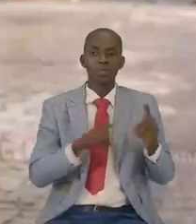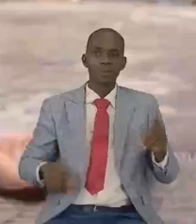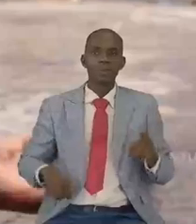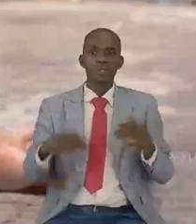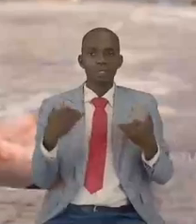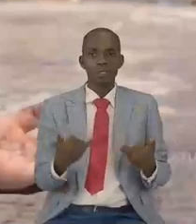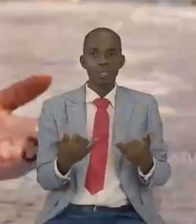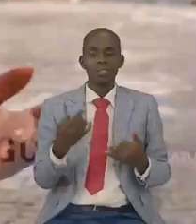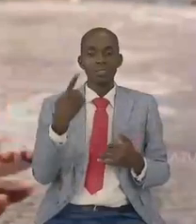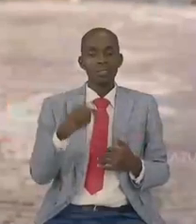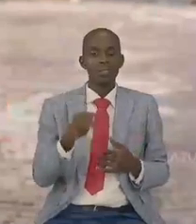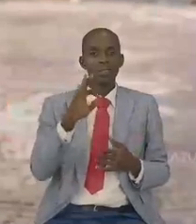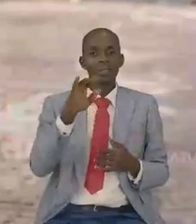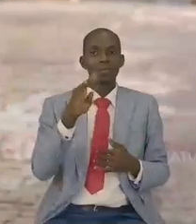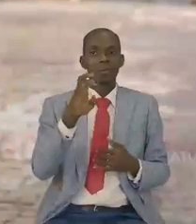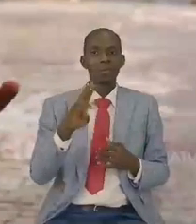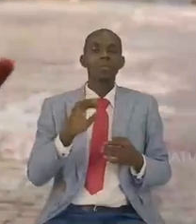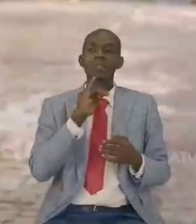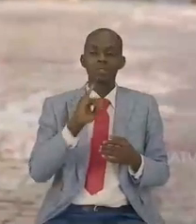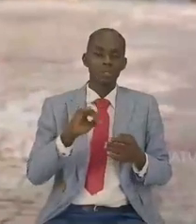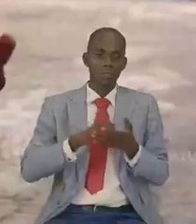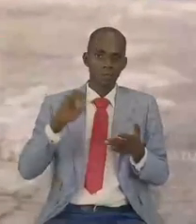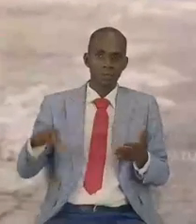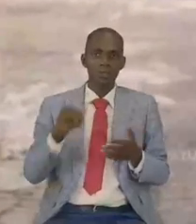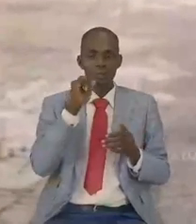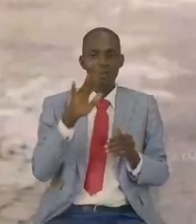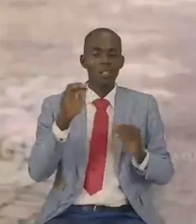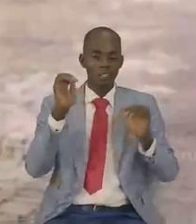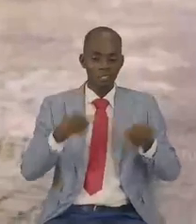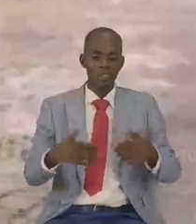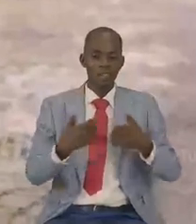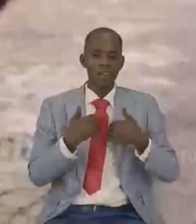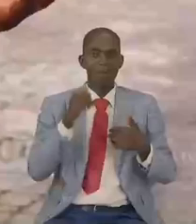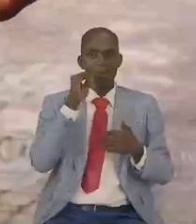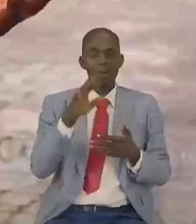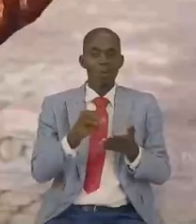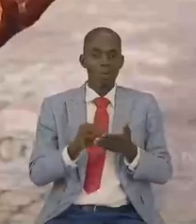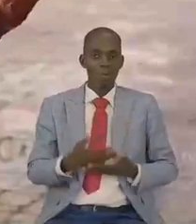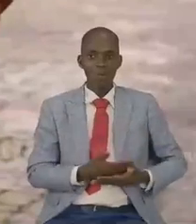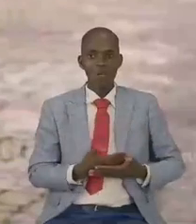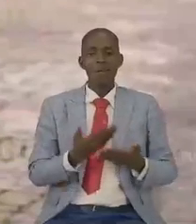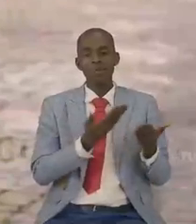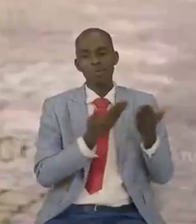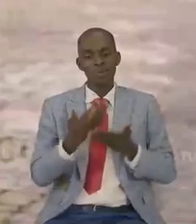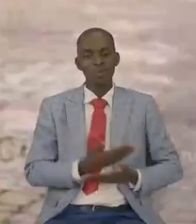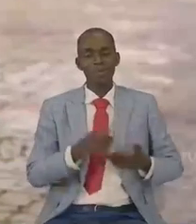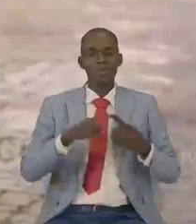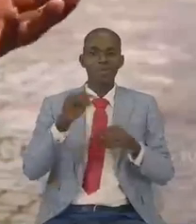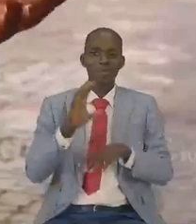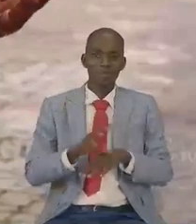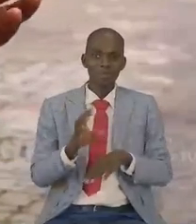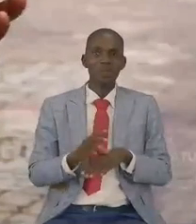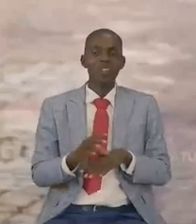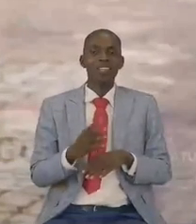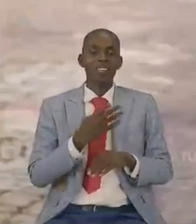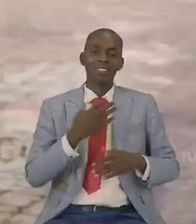n'est plus là maintenant. J'aurai mon bébé maintenant. Et je pourrai avoir mon enfant, je vais l'amener à l'église et